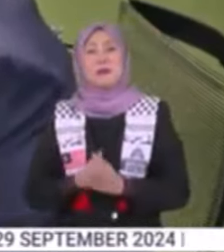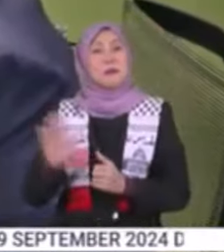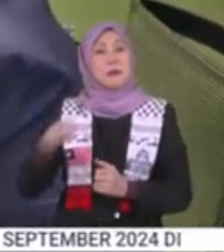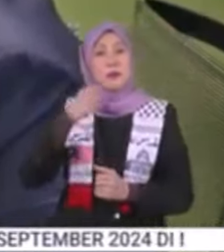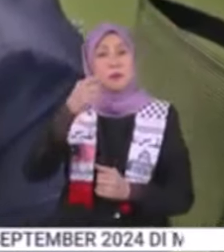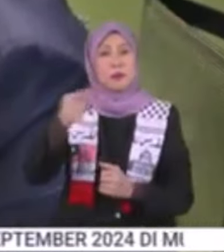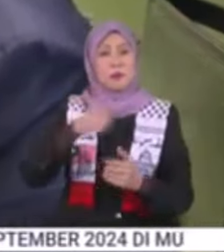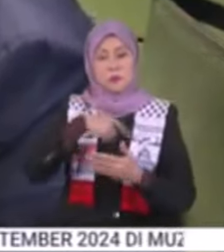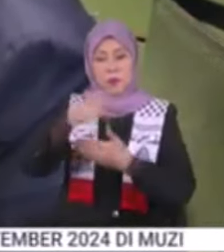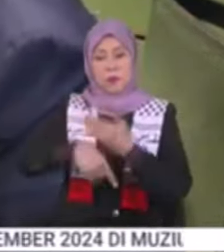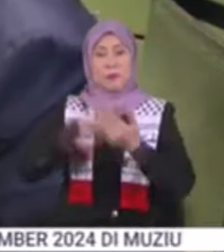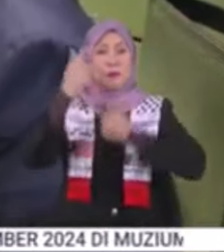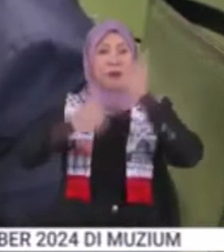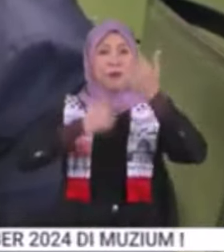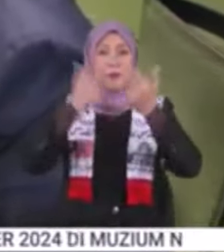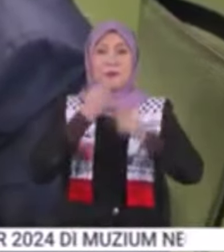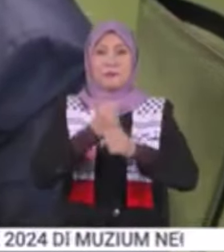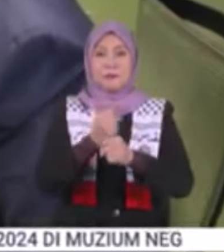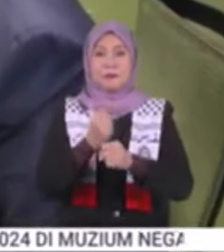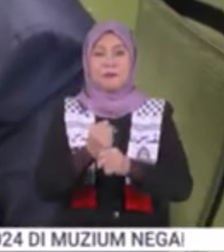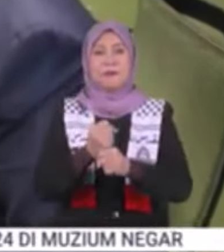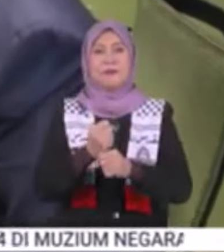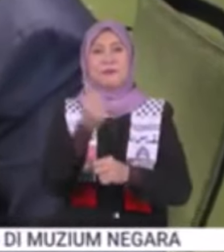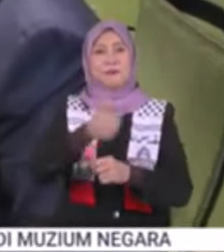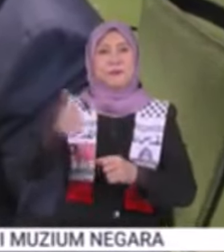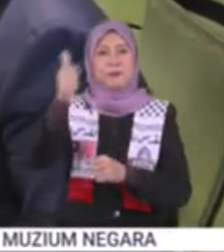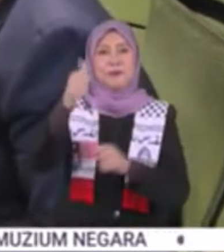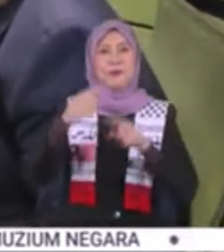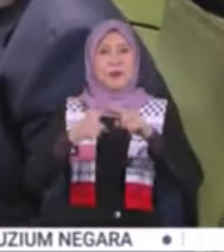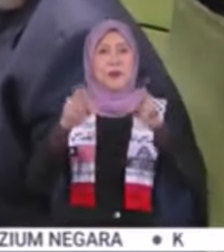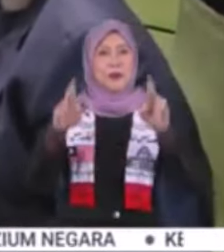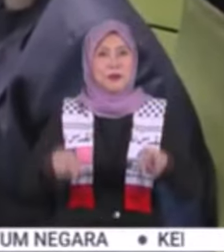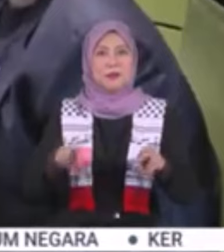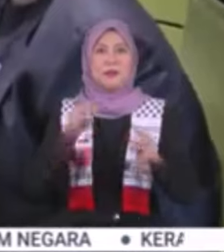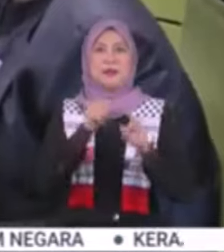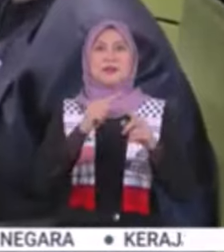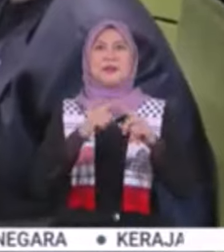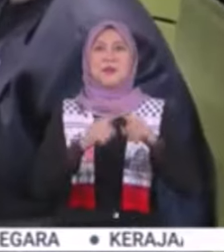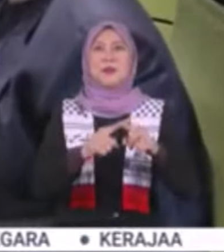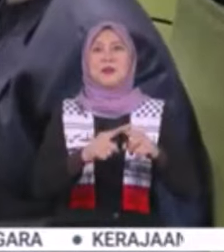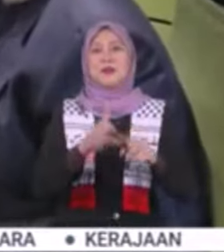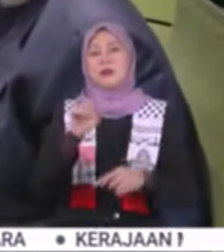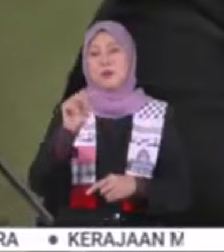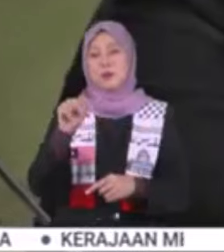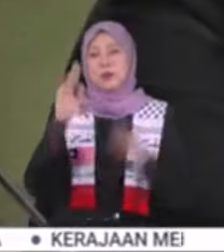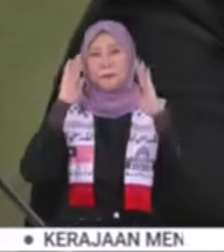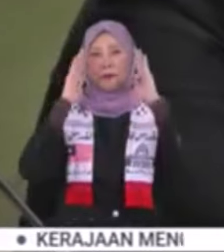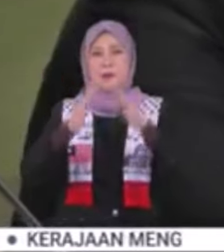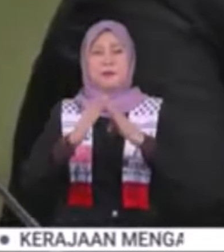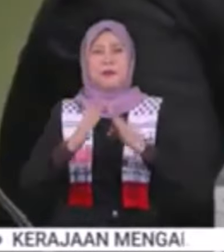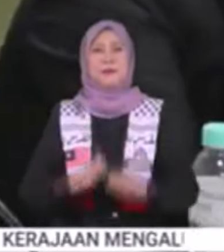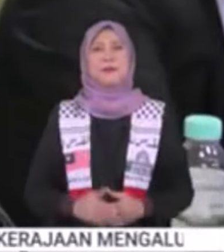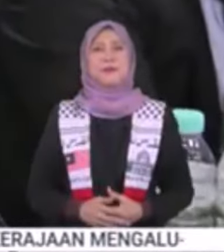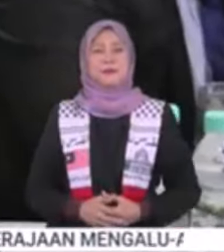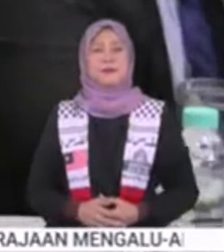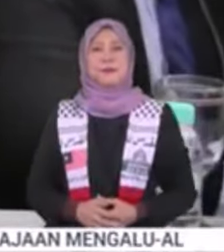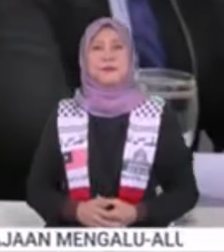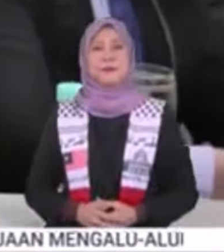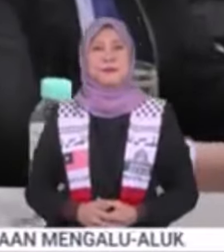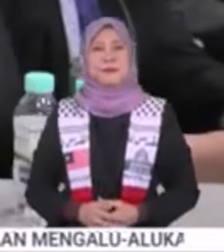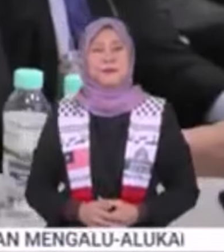menyatakannya sempena program lawatan kerja yang di-Pertua Dewan Rakyat ke Dewan Negeri Pahang di Kuantan.